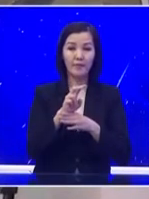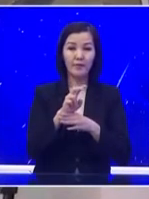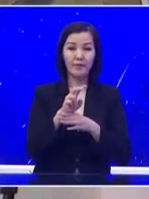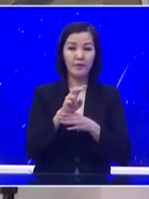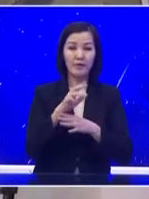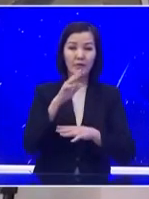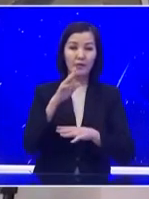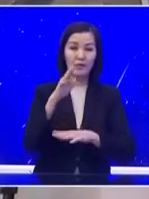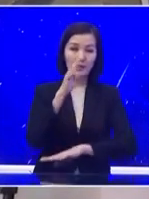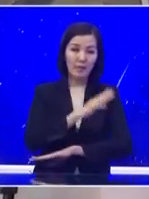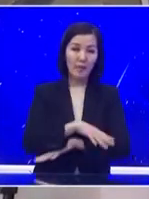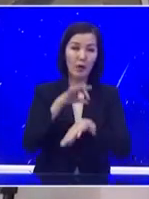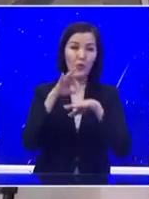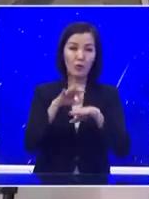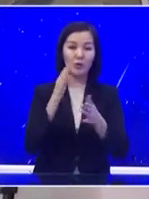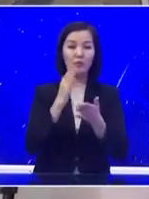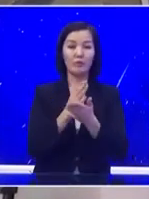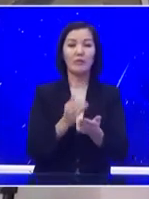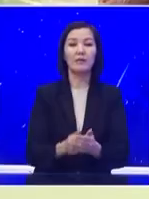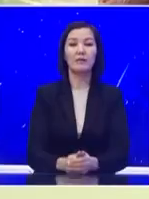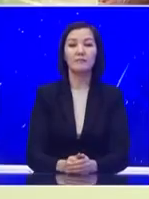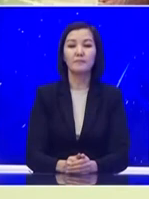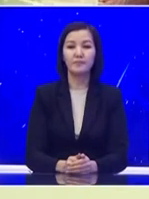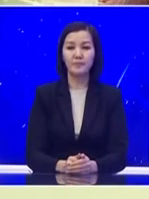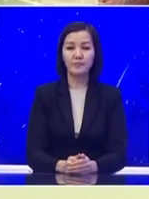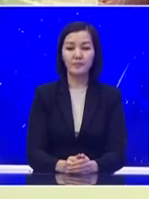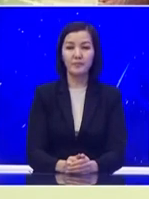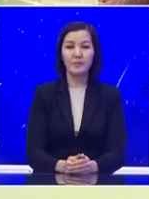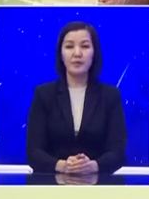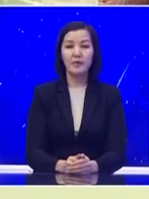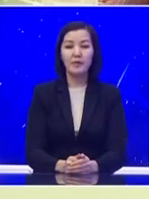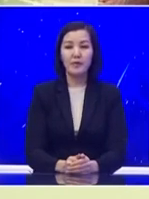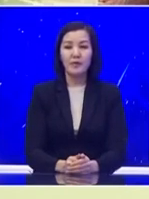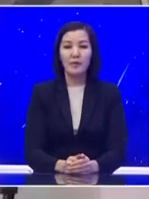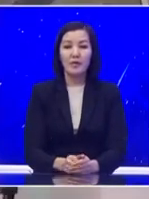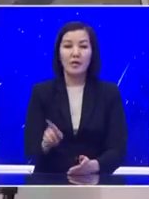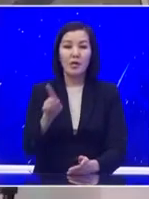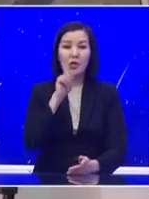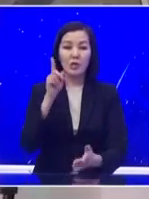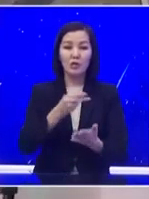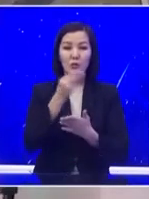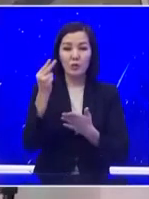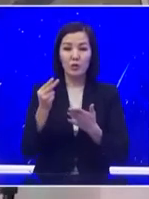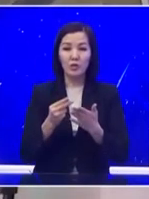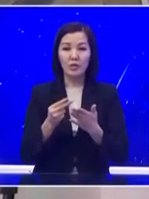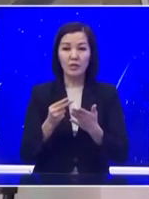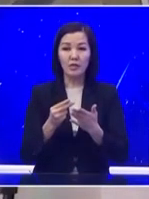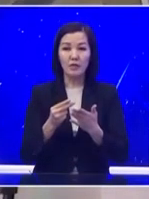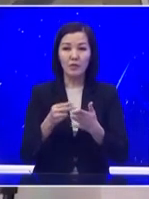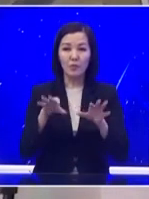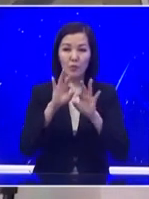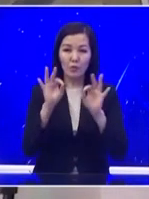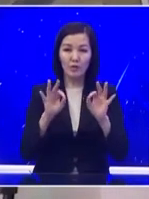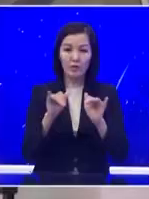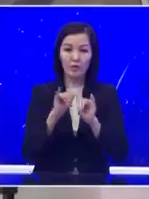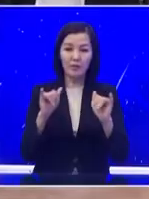туындыларын көрсетіп, және шеберлік класын өткізіп, жас суретшілерге, жас буындарға өз өнерлерімен